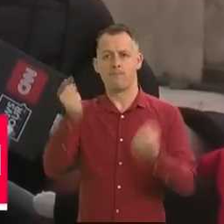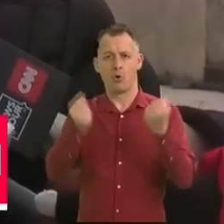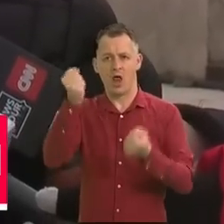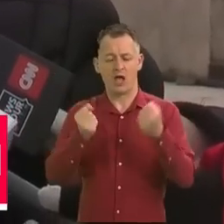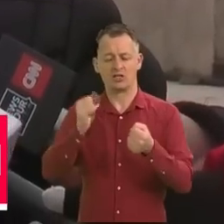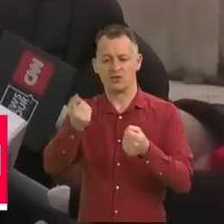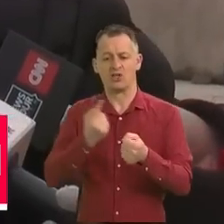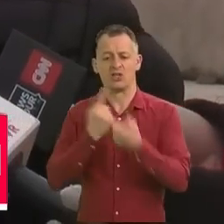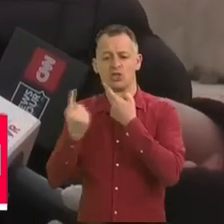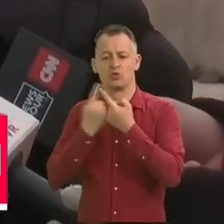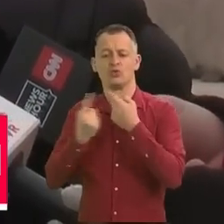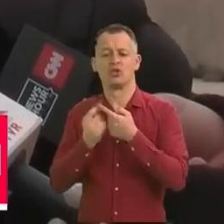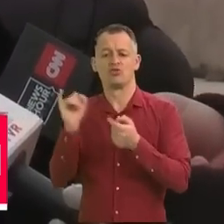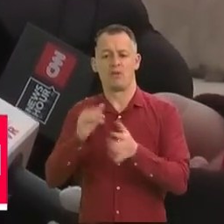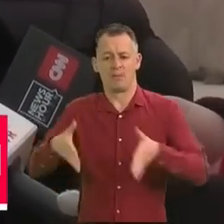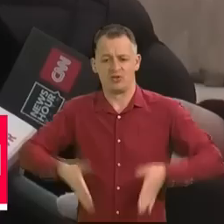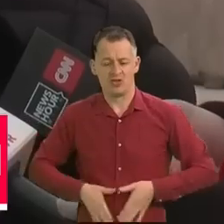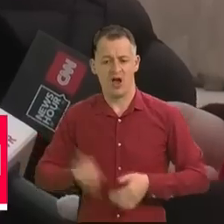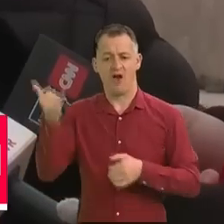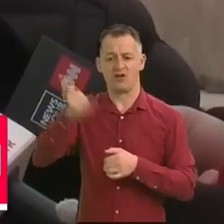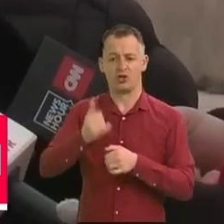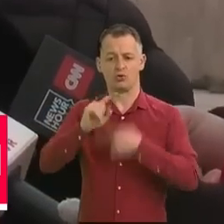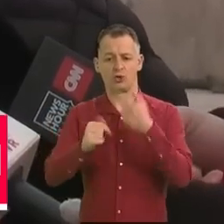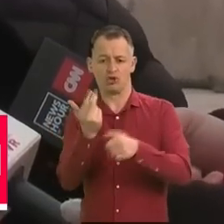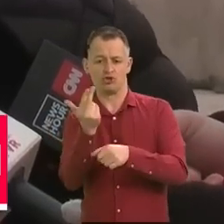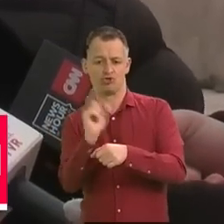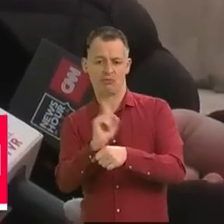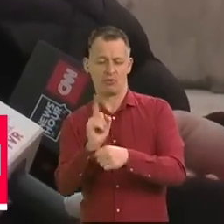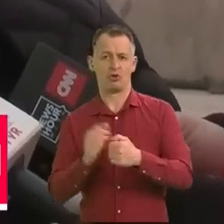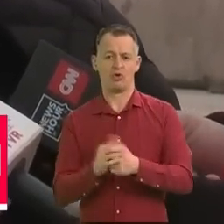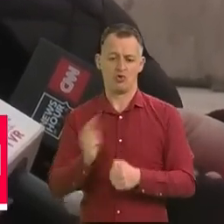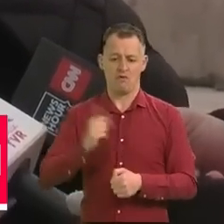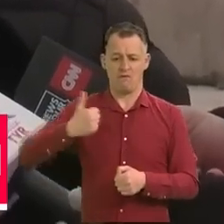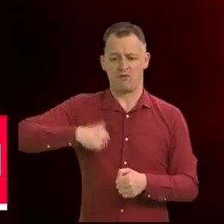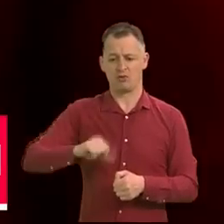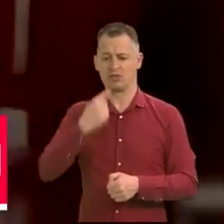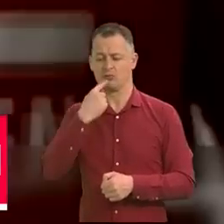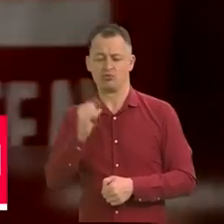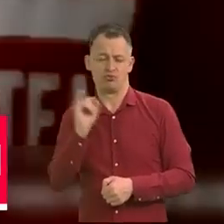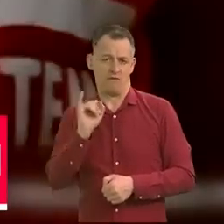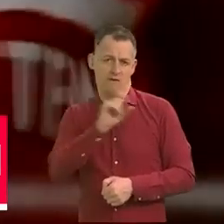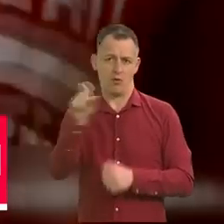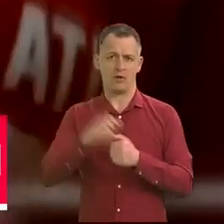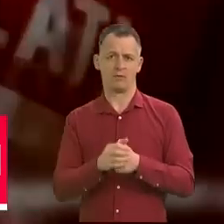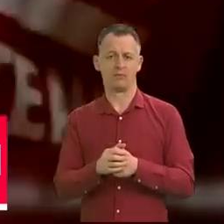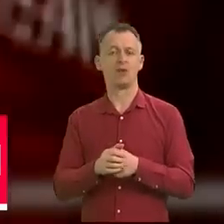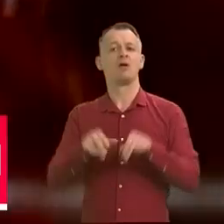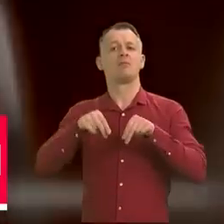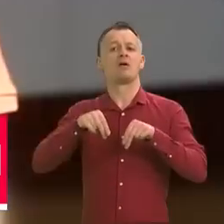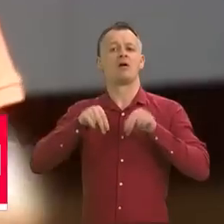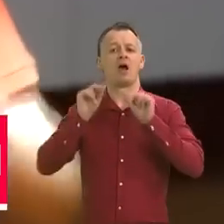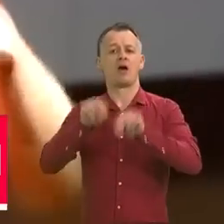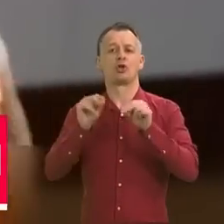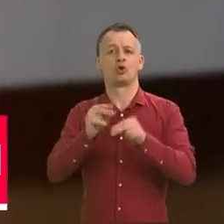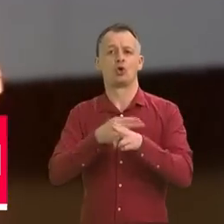cu cei prezenți, a venit la un sfert de oră. Poate, nu știu, nu vreau să incriminez pe nimeni. Antrenorul de origine sârbă era stabilit în România